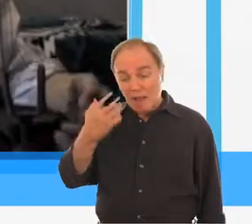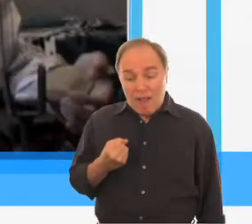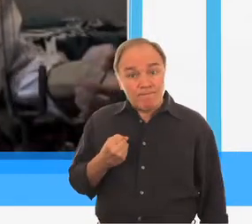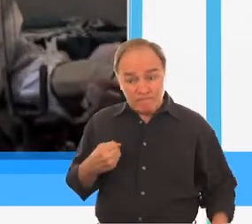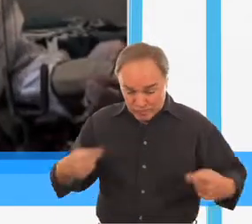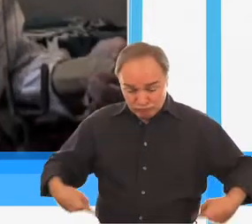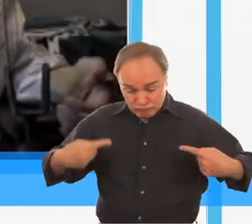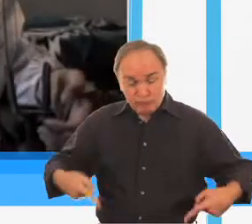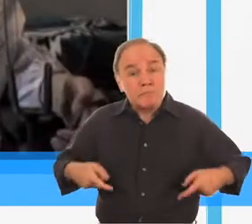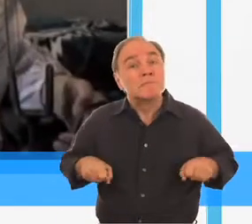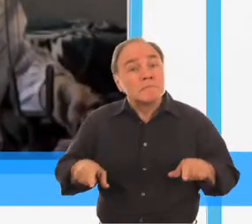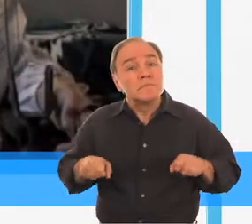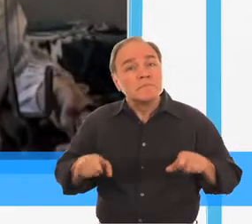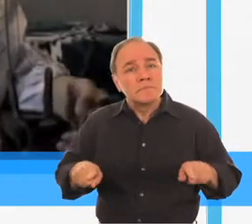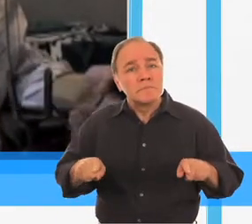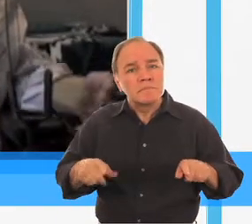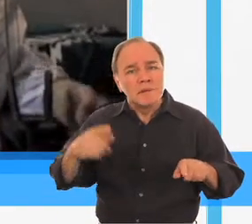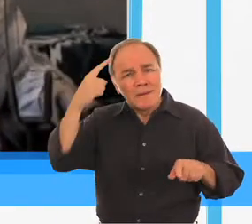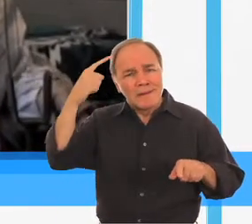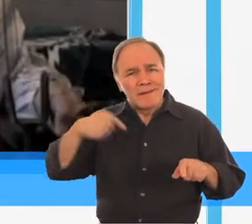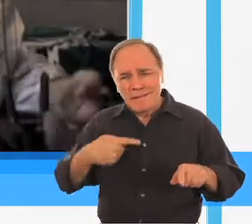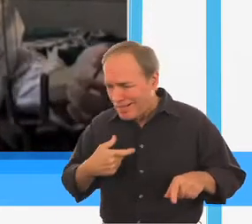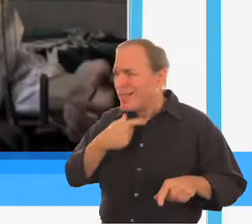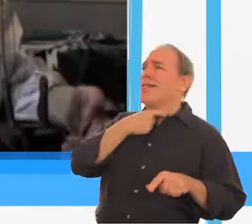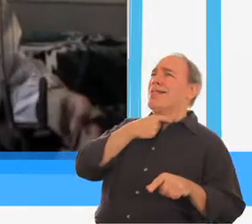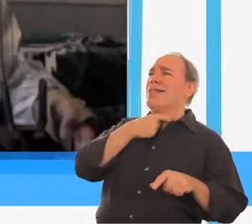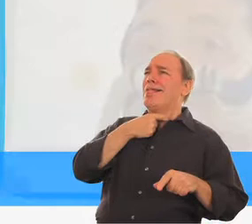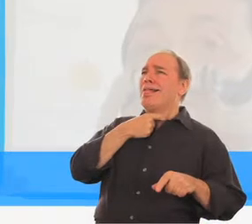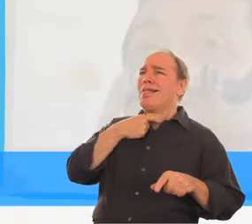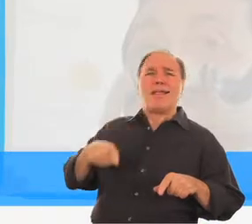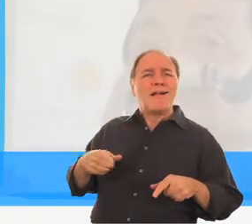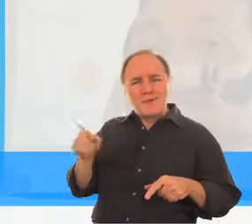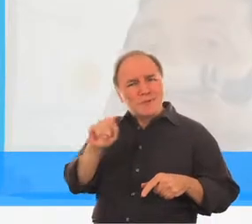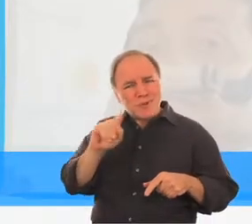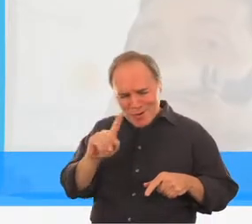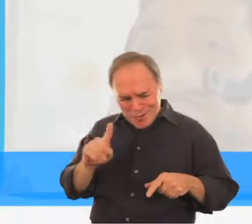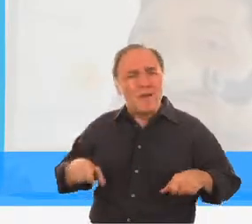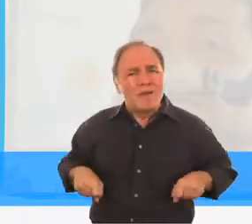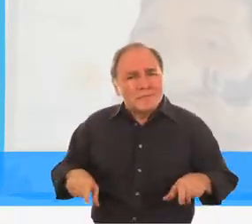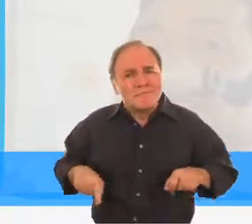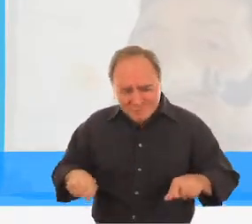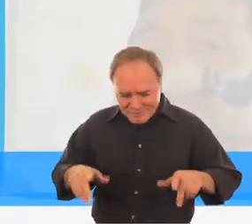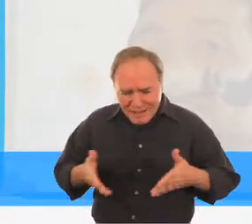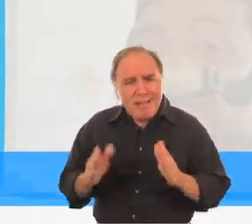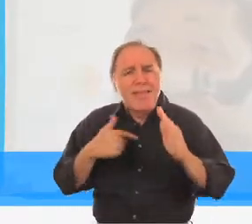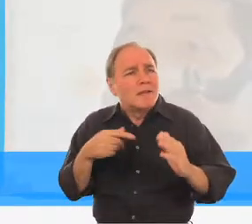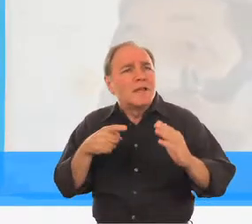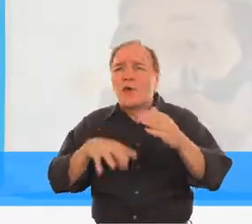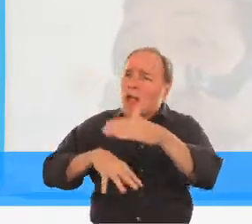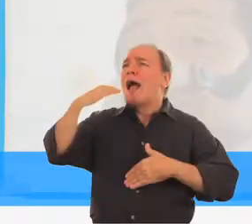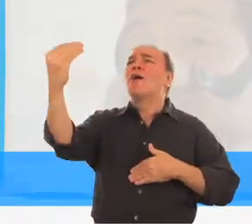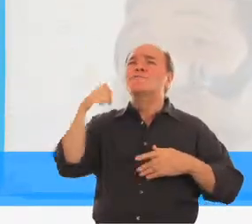Mon fauteuil roulant me permet de me déplacer, de me sentir libre, de faire des choses. C'est un prolongement de mon corps et